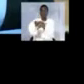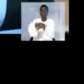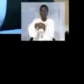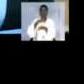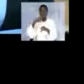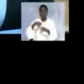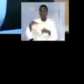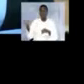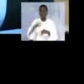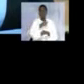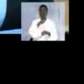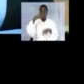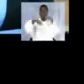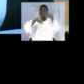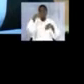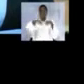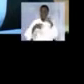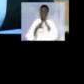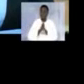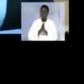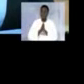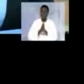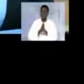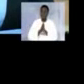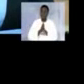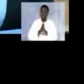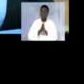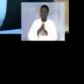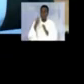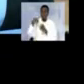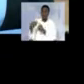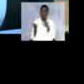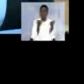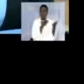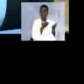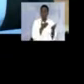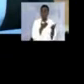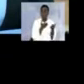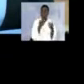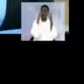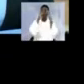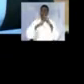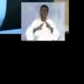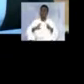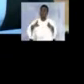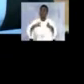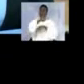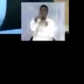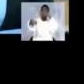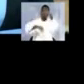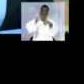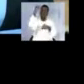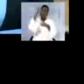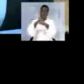se sont saisies de la question en vue d'apporter une réponse mondiale.